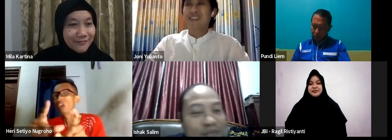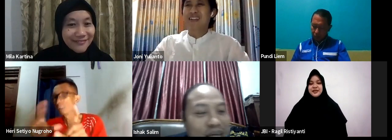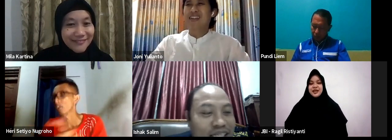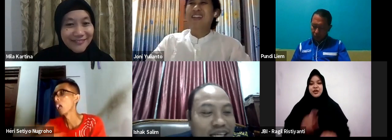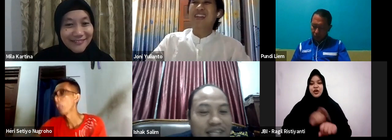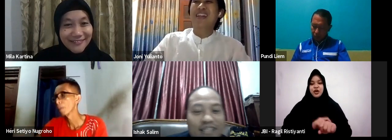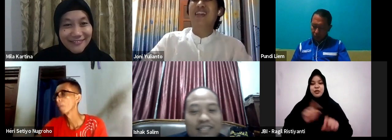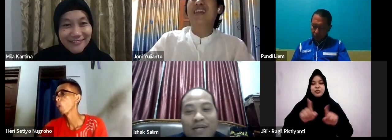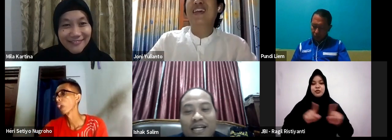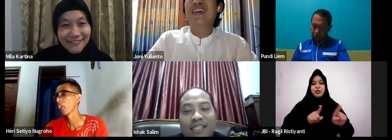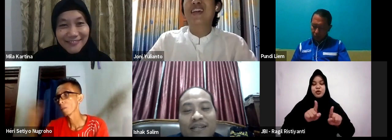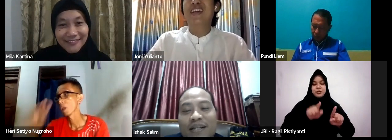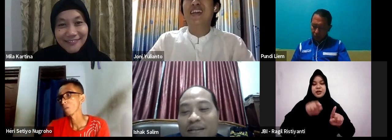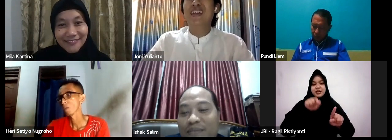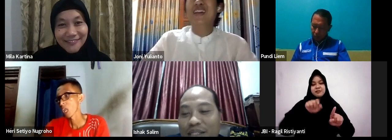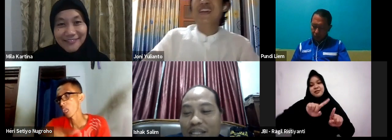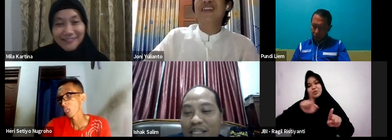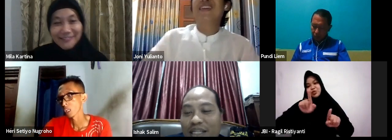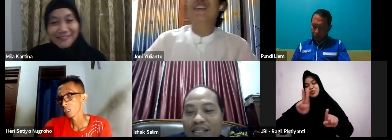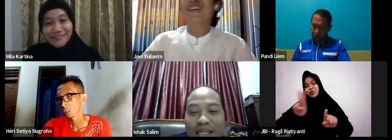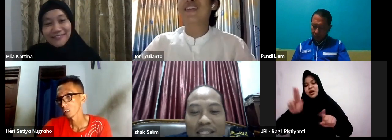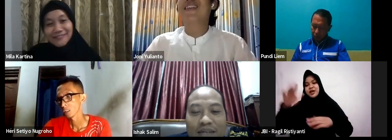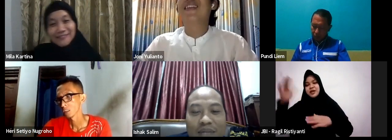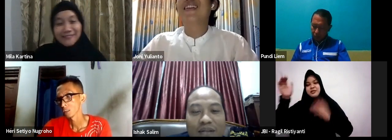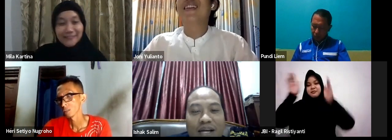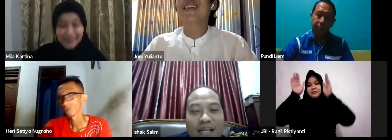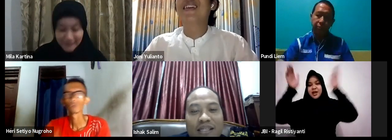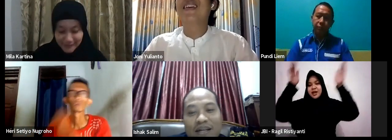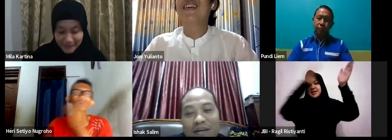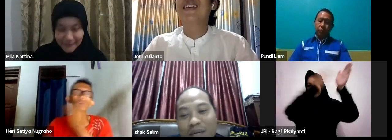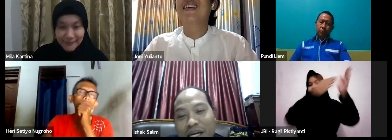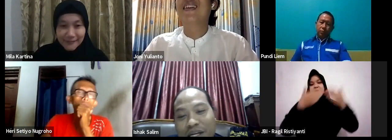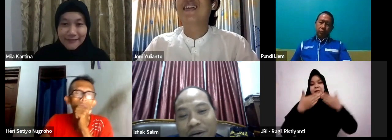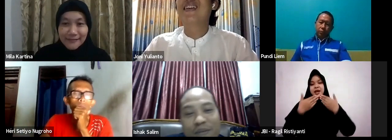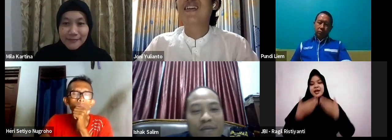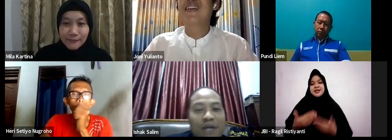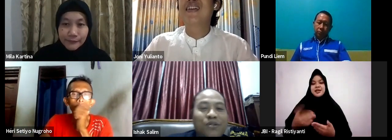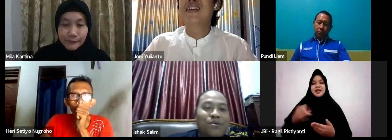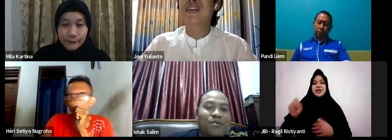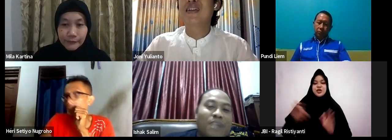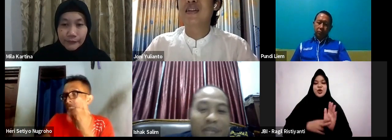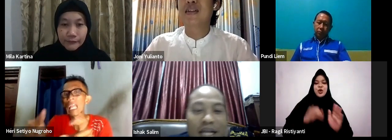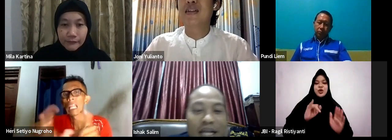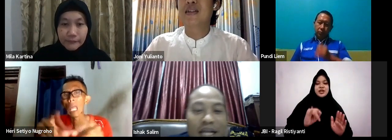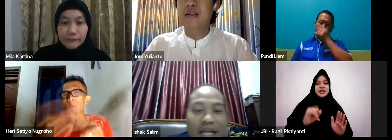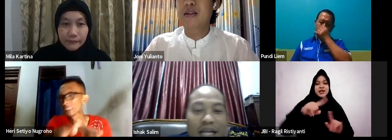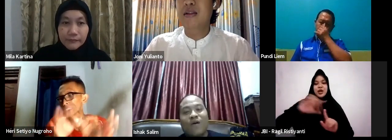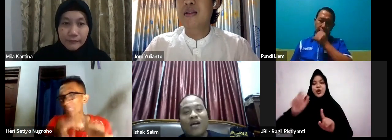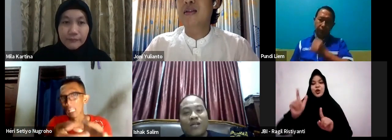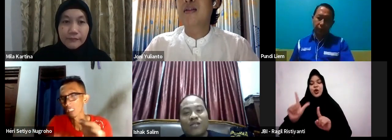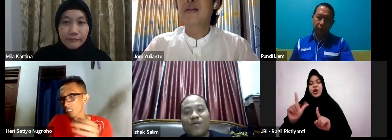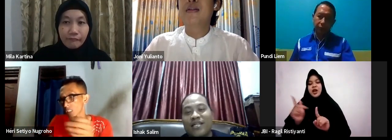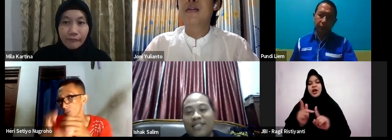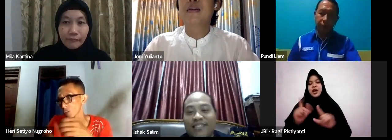11.25 kasar Terima kasih Mas Joni Bekasi Bang tol has a giok baru Cukup memang